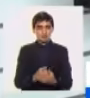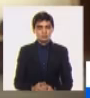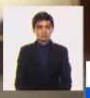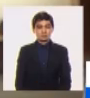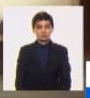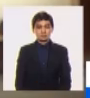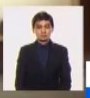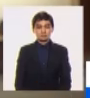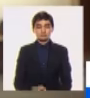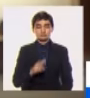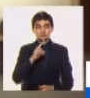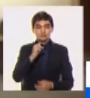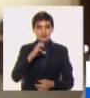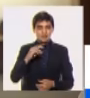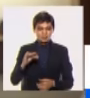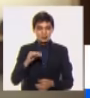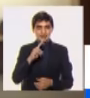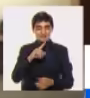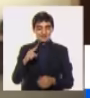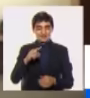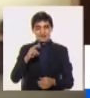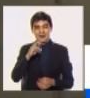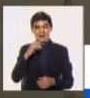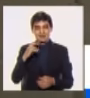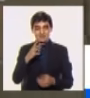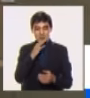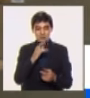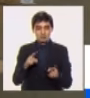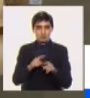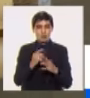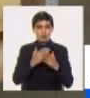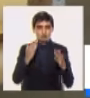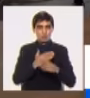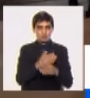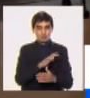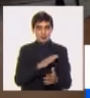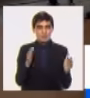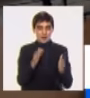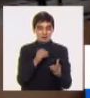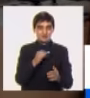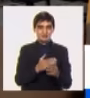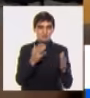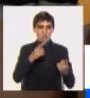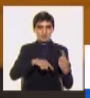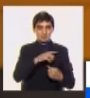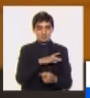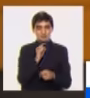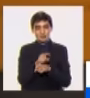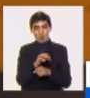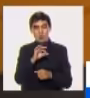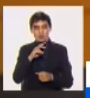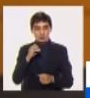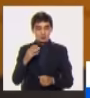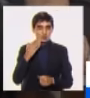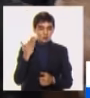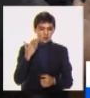касс 50 карантин kaspi.kz во время карантина оказал большую помощь малому и среднему бизнесу сделать заказ онлайн легко и